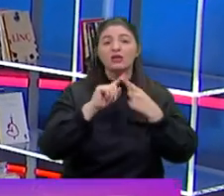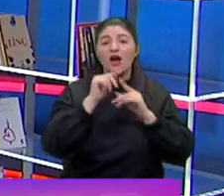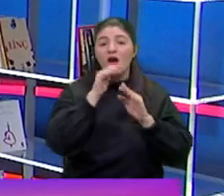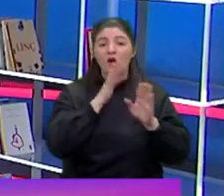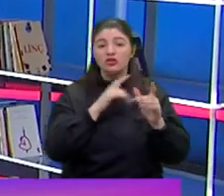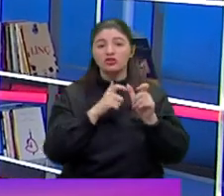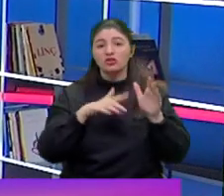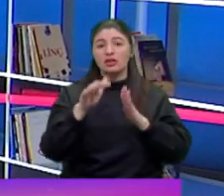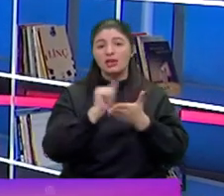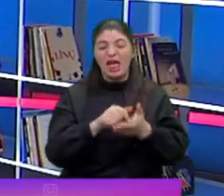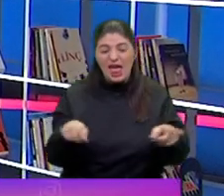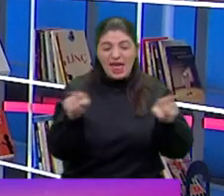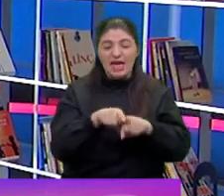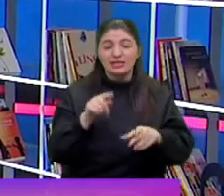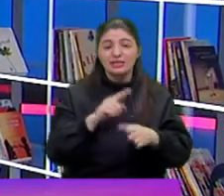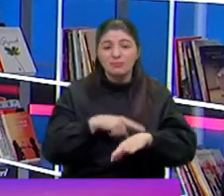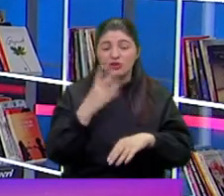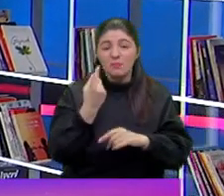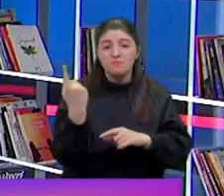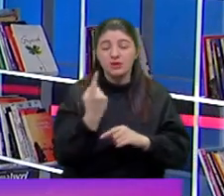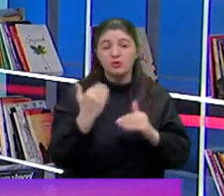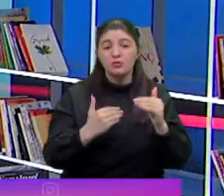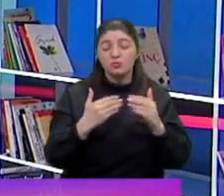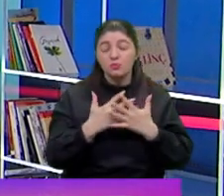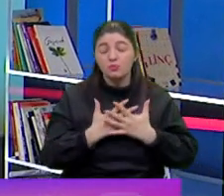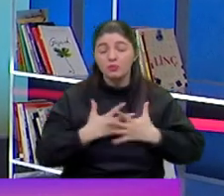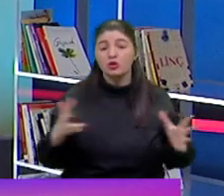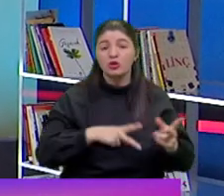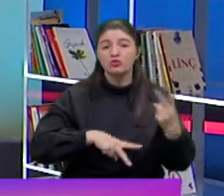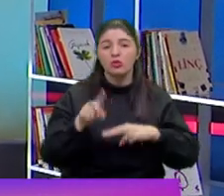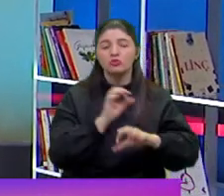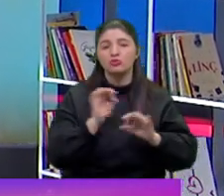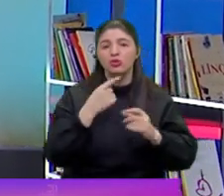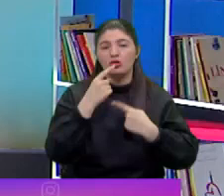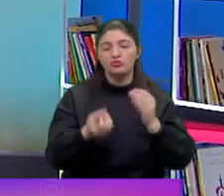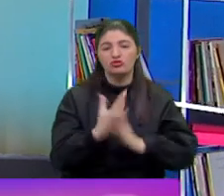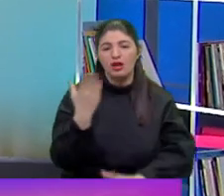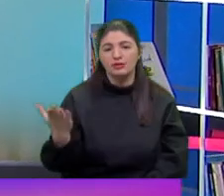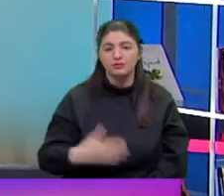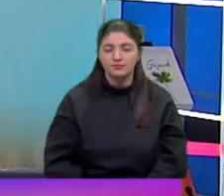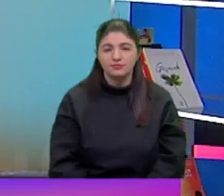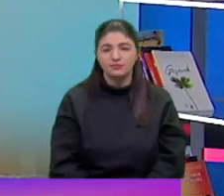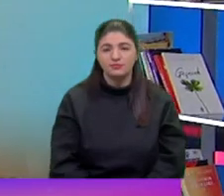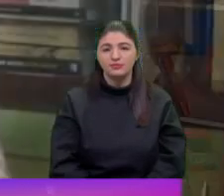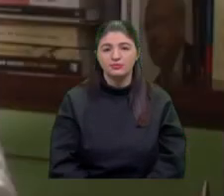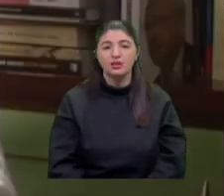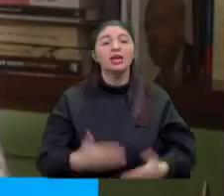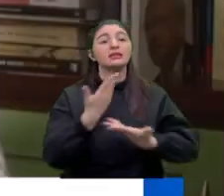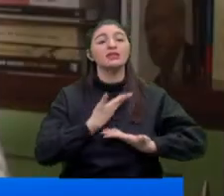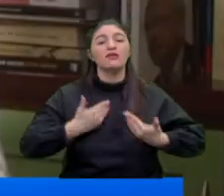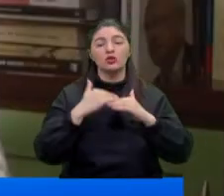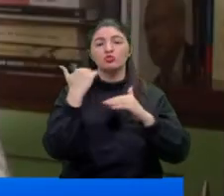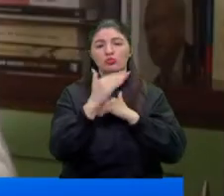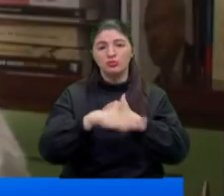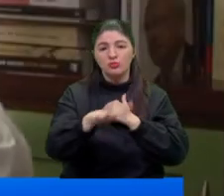sosyal medyada eş zamanlı olarak bir büyük yolsuzluk iddiasını gündeme taşıdı selam Sevgili